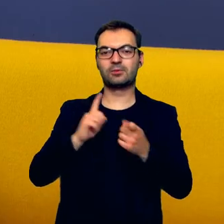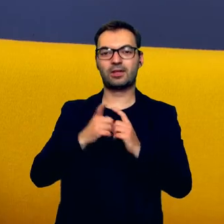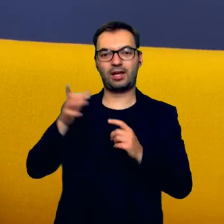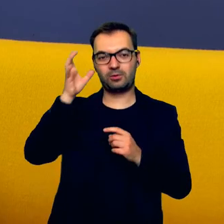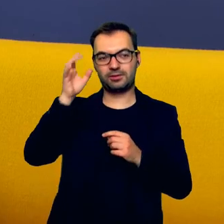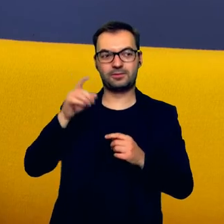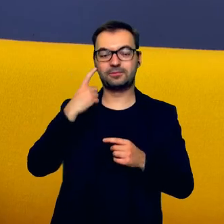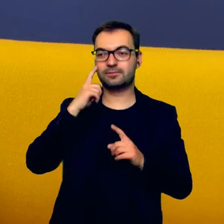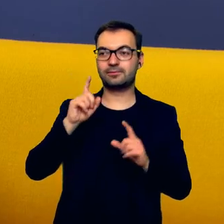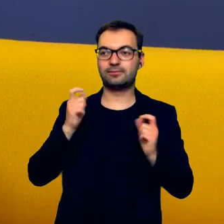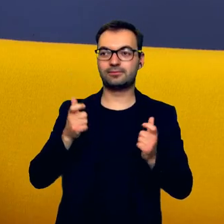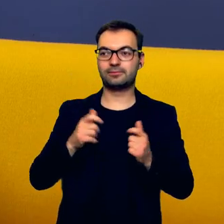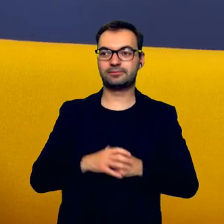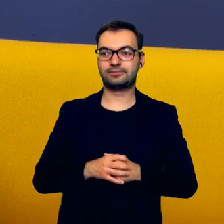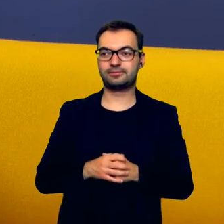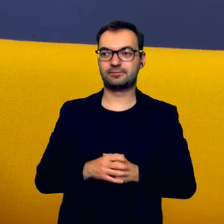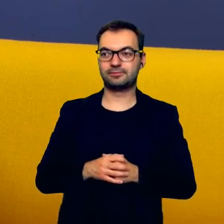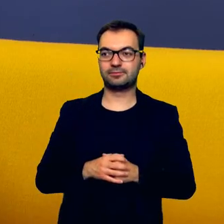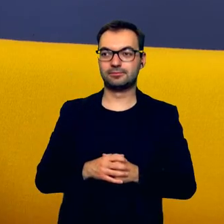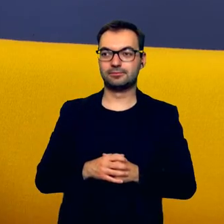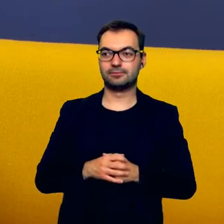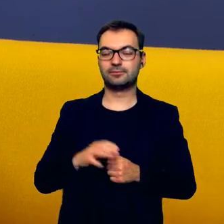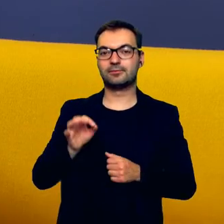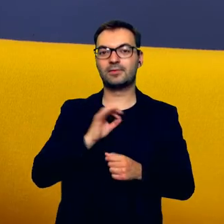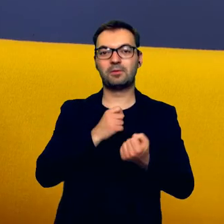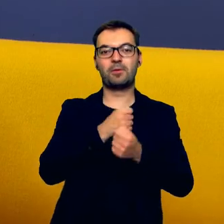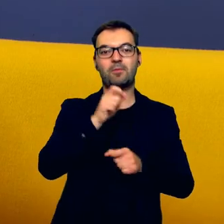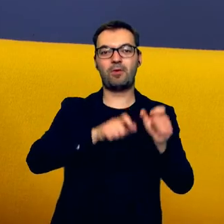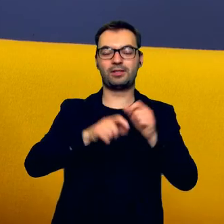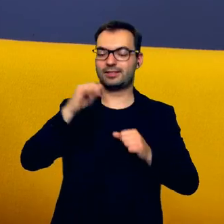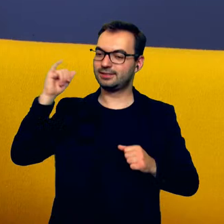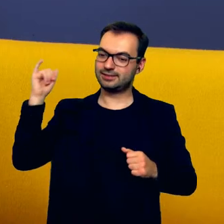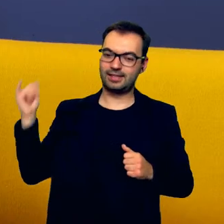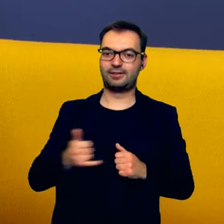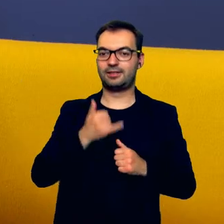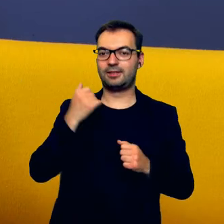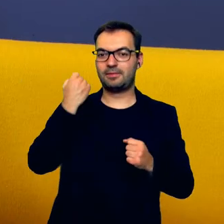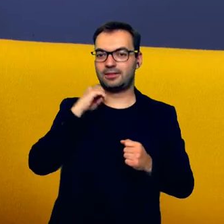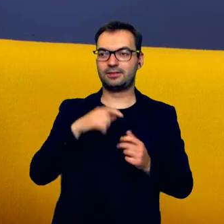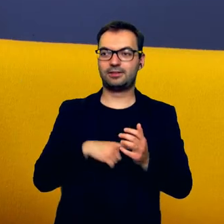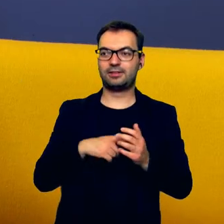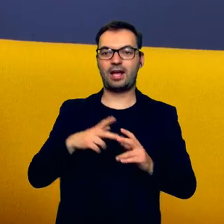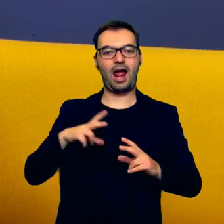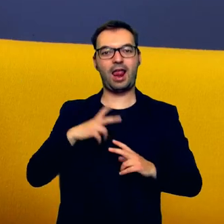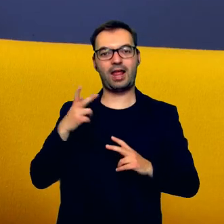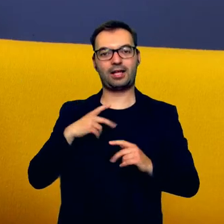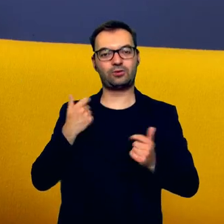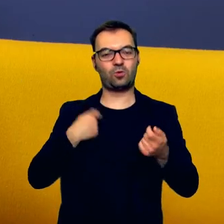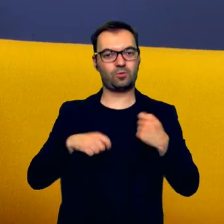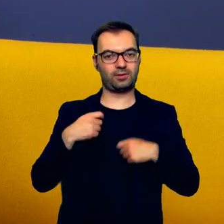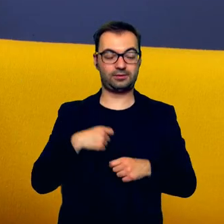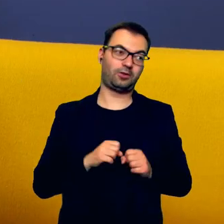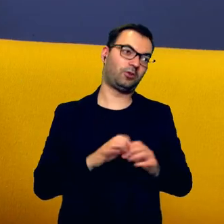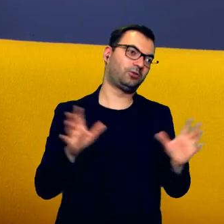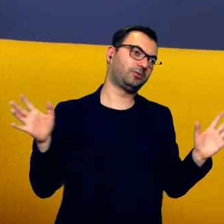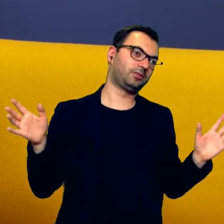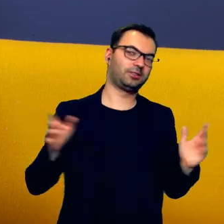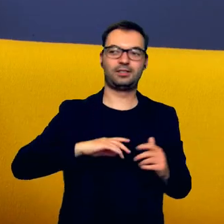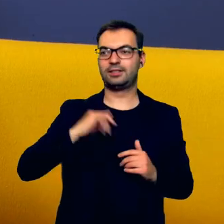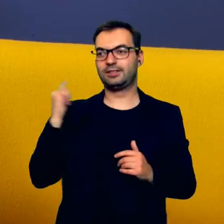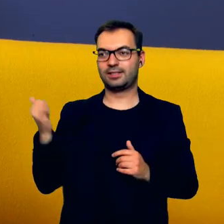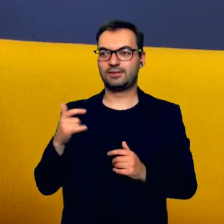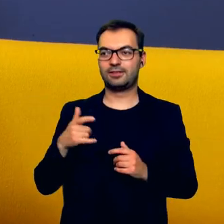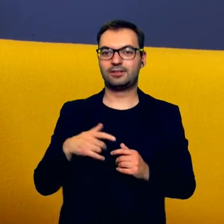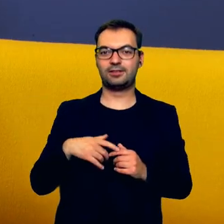autorskim, jeden mój czytelnik zauważył, że moi bohaterowie są zawsze nadzwyczaj elegancko ubrani. No jasne. I że